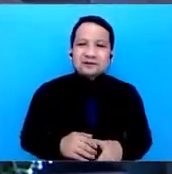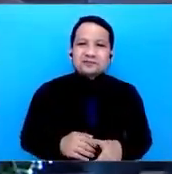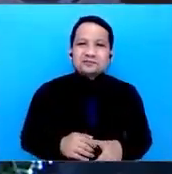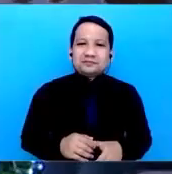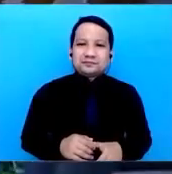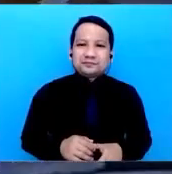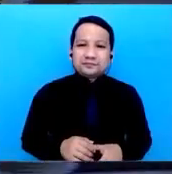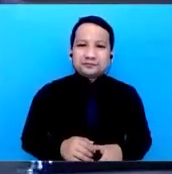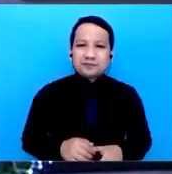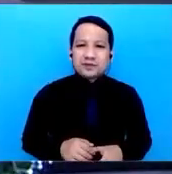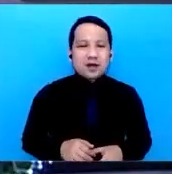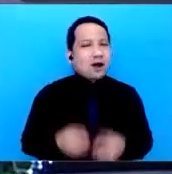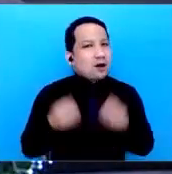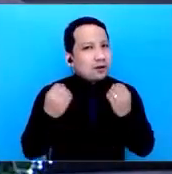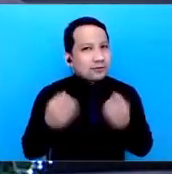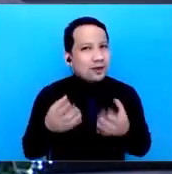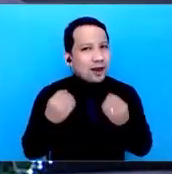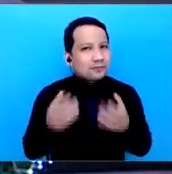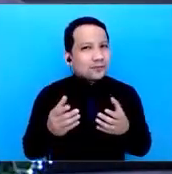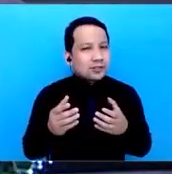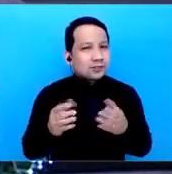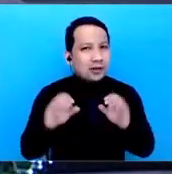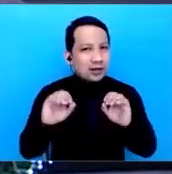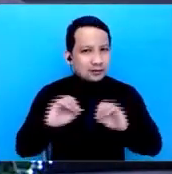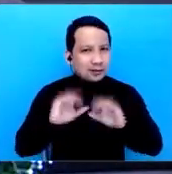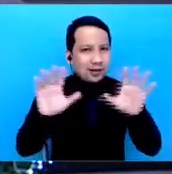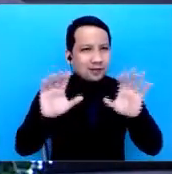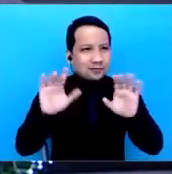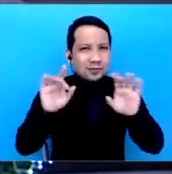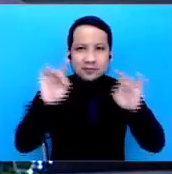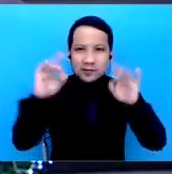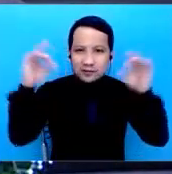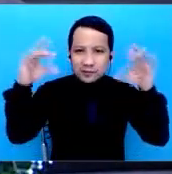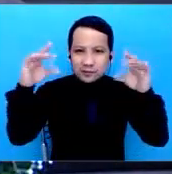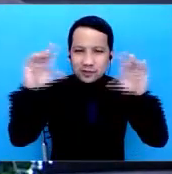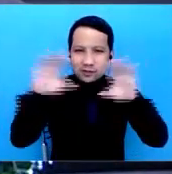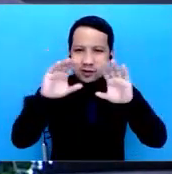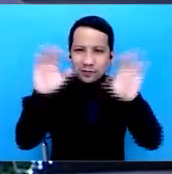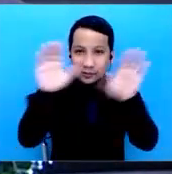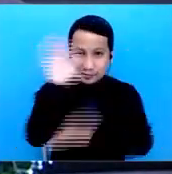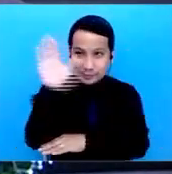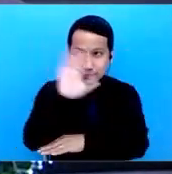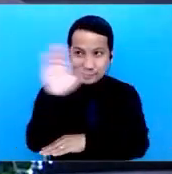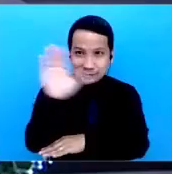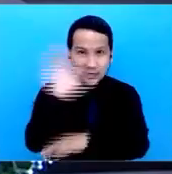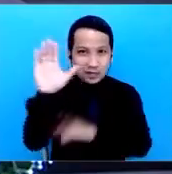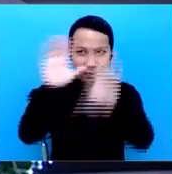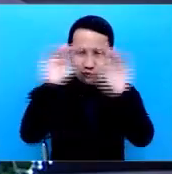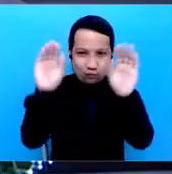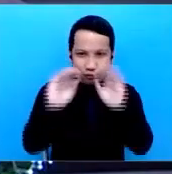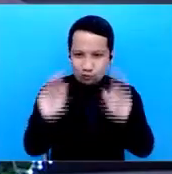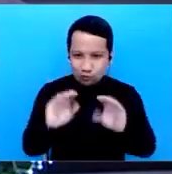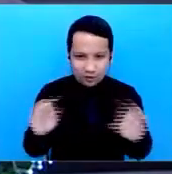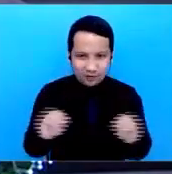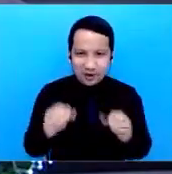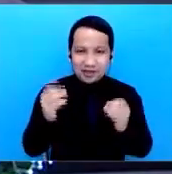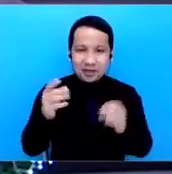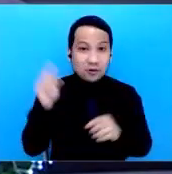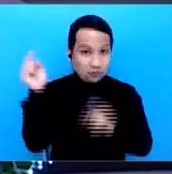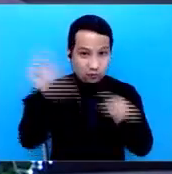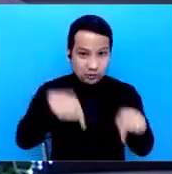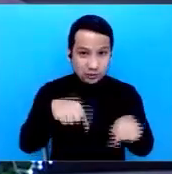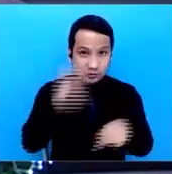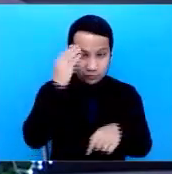Cheryl, sang katerbang Christmas lights ang maaaring makita at aagaw sa atensyon ninyo dito sakaling magawin naman sa Pulilan, Bulacan. Tampok ang